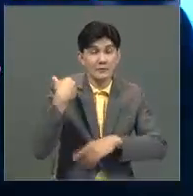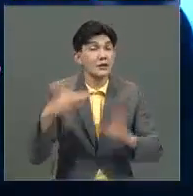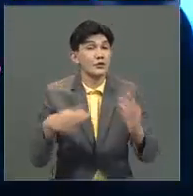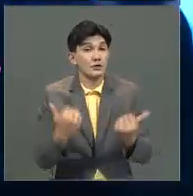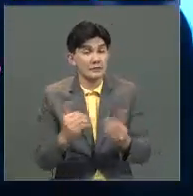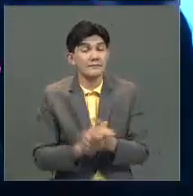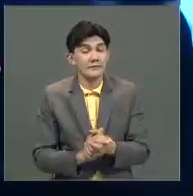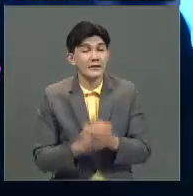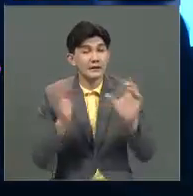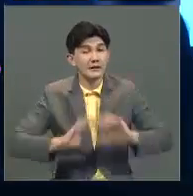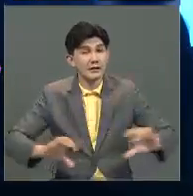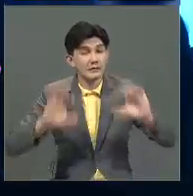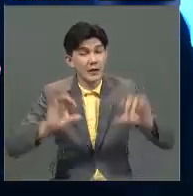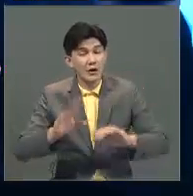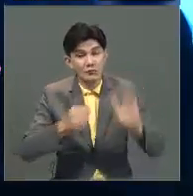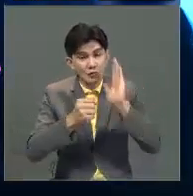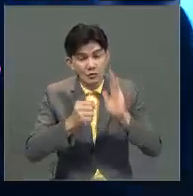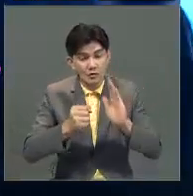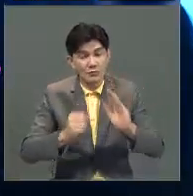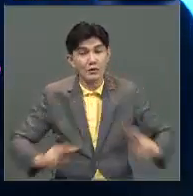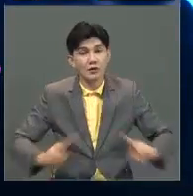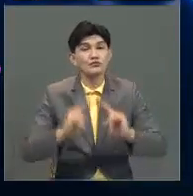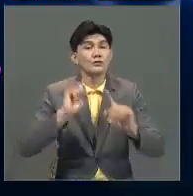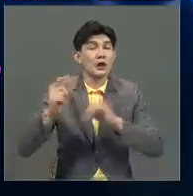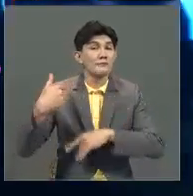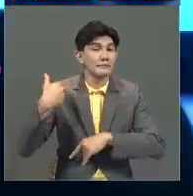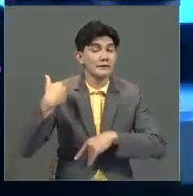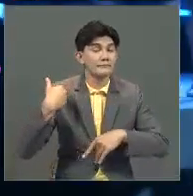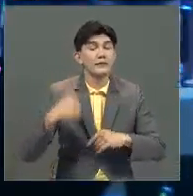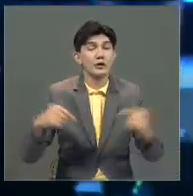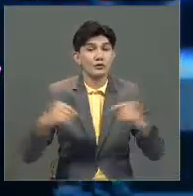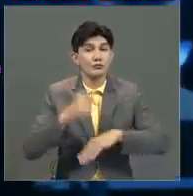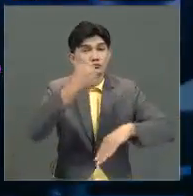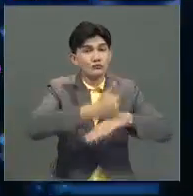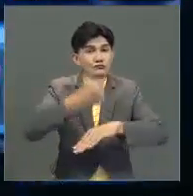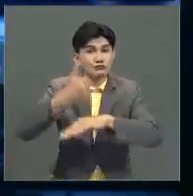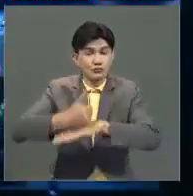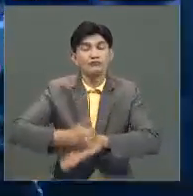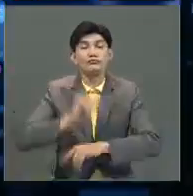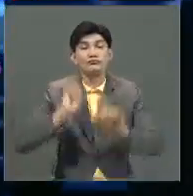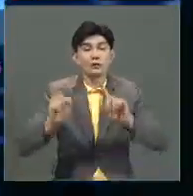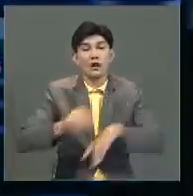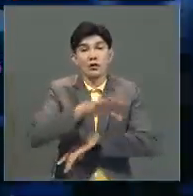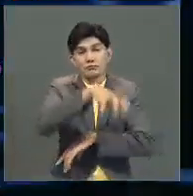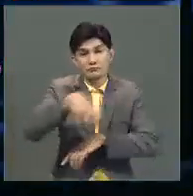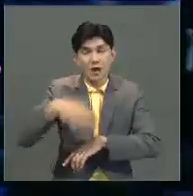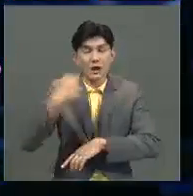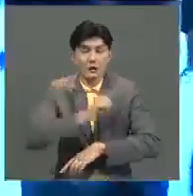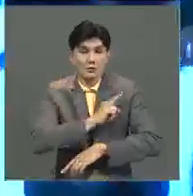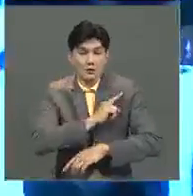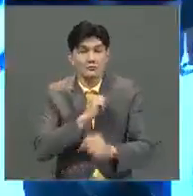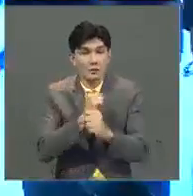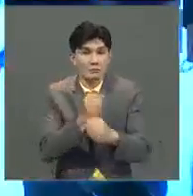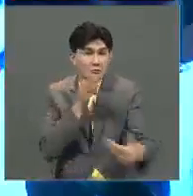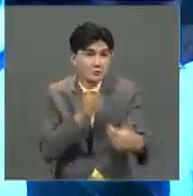Chat ส่วนราชการหรือโฆษกของแต่ละหน่วยงานซึ่งห้องนี้จะเป็นระดับหัวหน้าส่วนราชการนะคะที่มีหน้าที่รับผิด